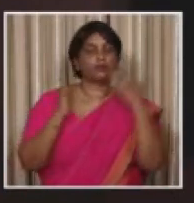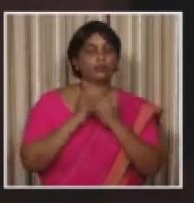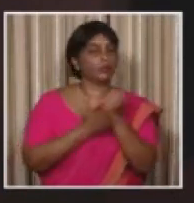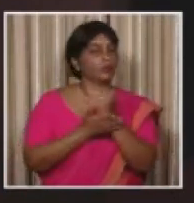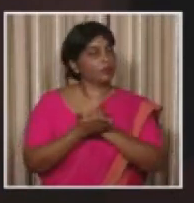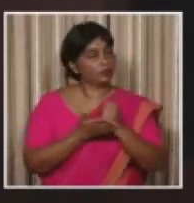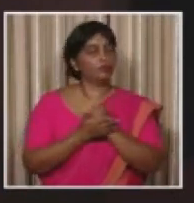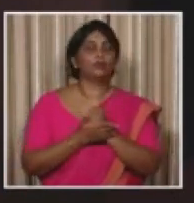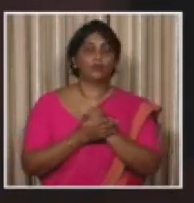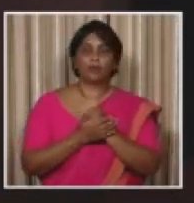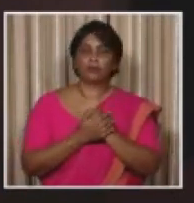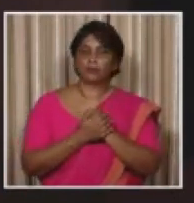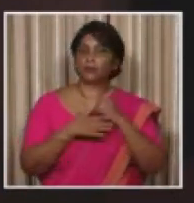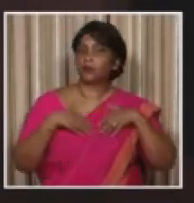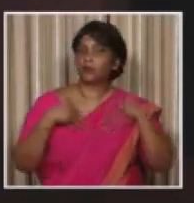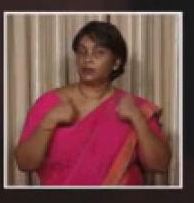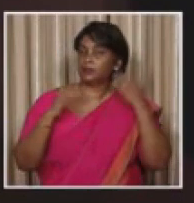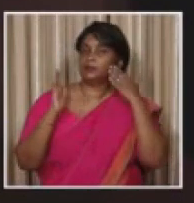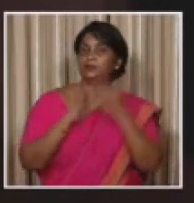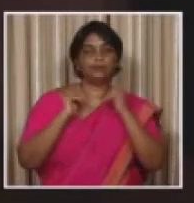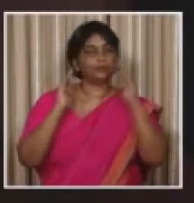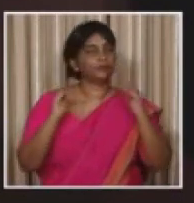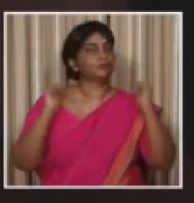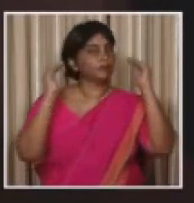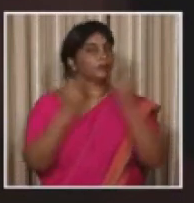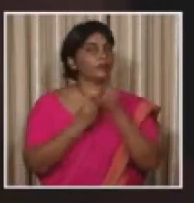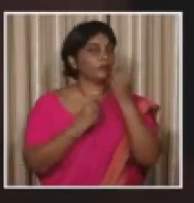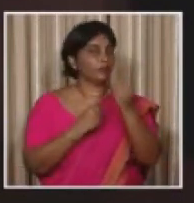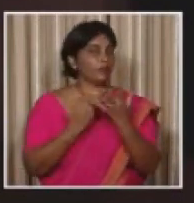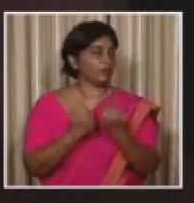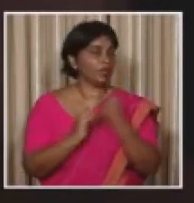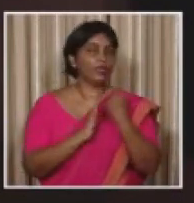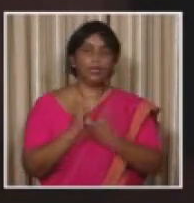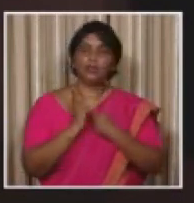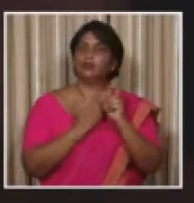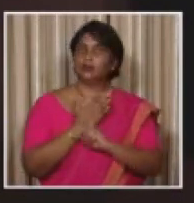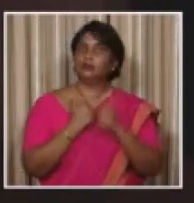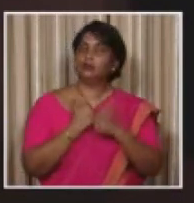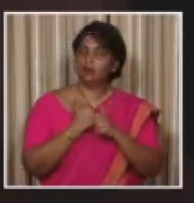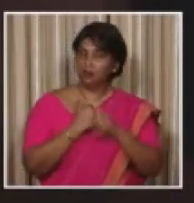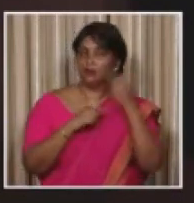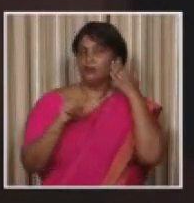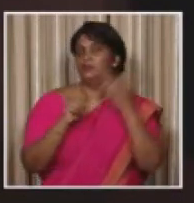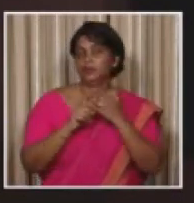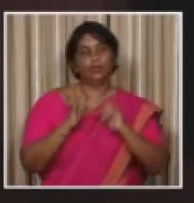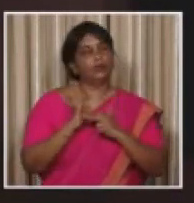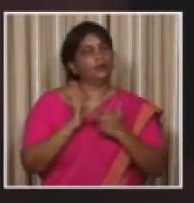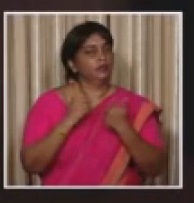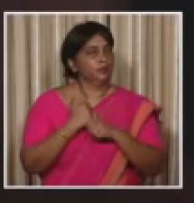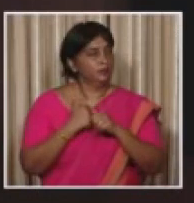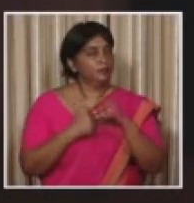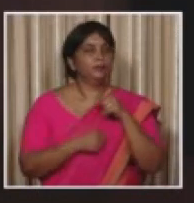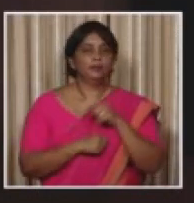හැම දෙනාටම ඒ සෞඛ්‍ය ශාස්ත්‍රය ඉතා ගුණාත්මකව ලබා දෙන්නට අවශ්‍ය වෙන නීති රීති සම්පාදනය කරන්නත් ඒ පිළිබඳ ව්‍යාපෘති සකස්